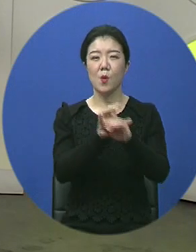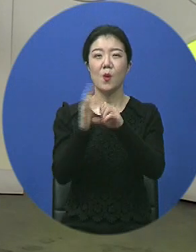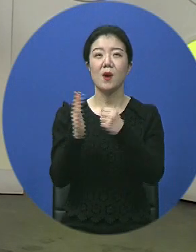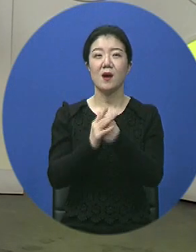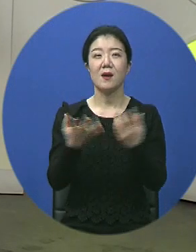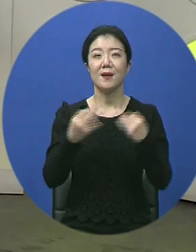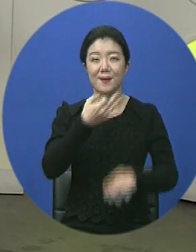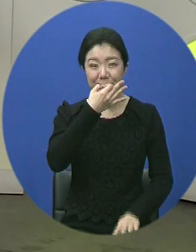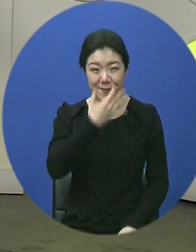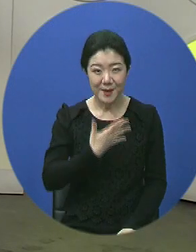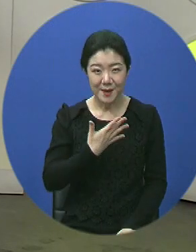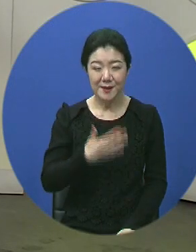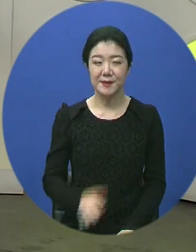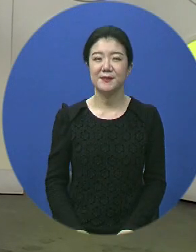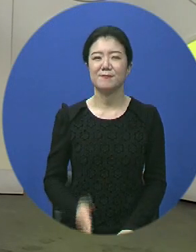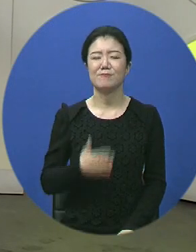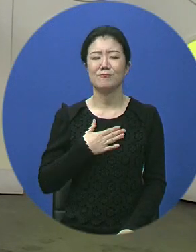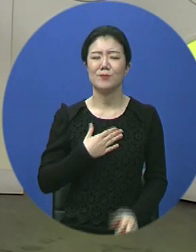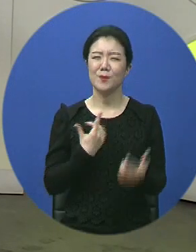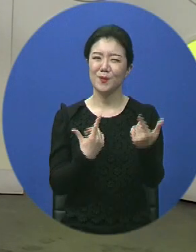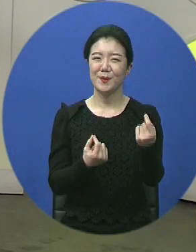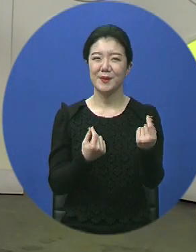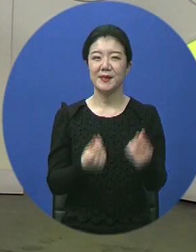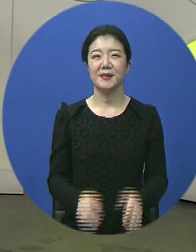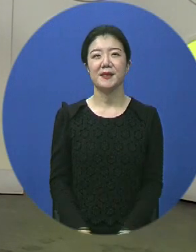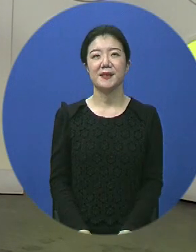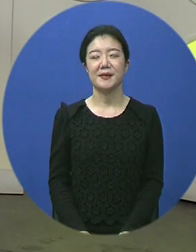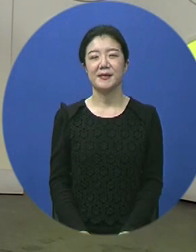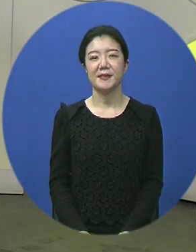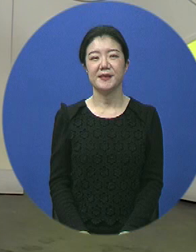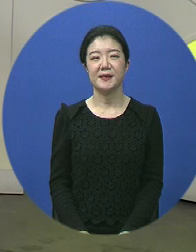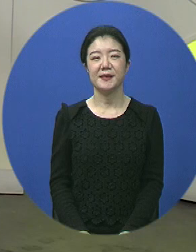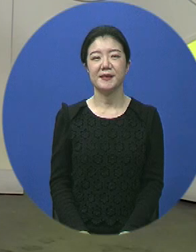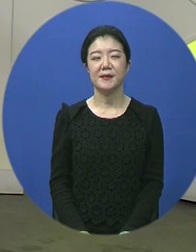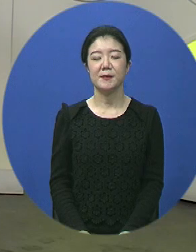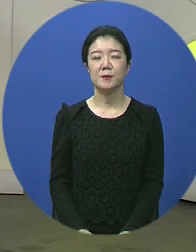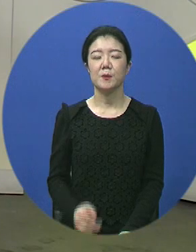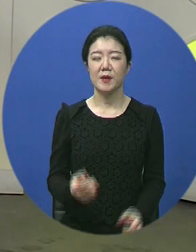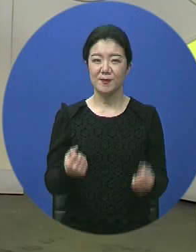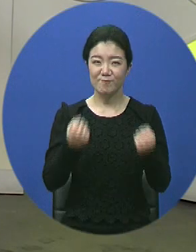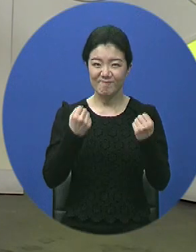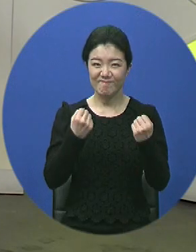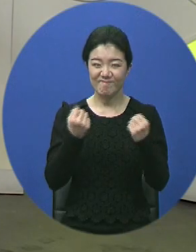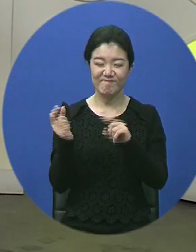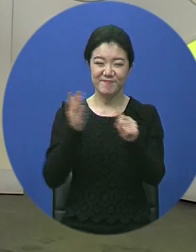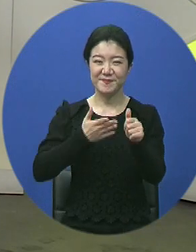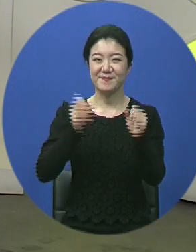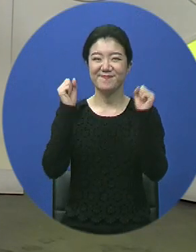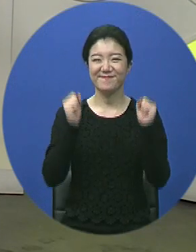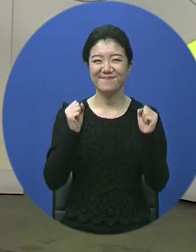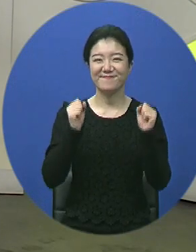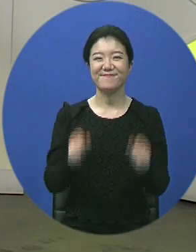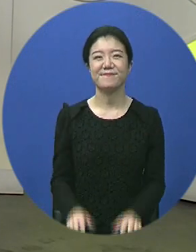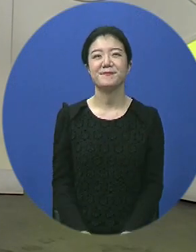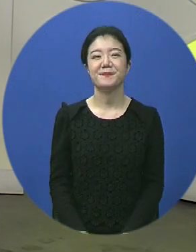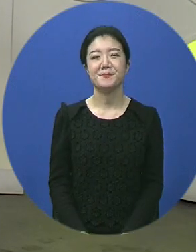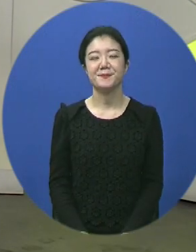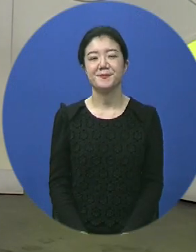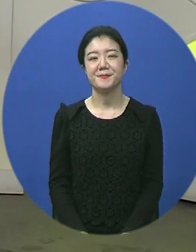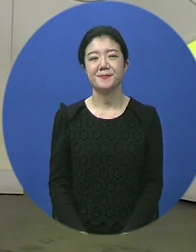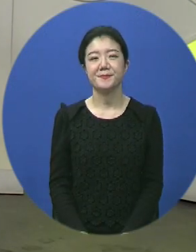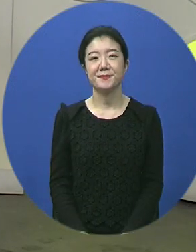때문에 많이 힘들어하고 계시죠? 네, 저도 역시 마찬가지고요. 네, 조금만 더 힘내시자고요. 네, 화이팅! 화이팅!